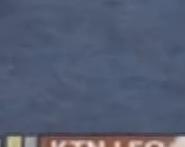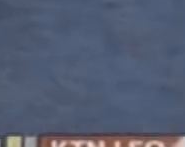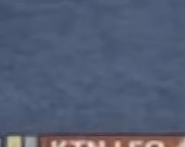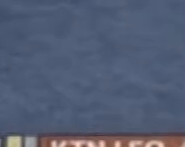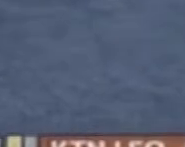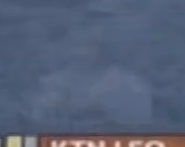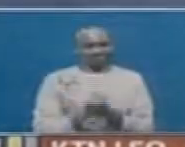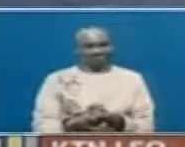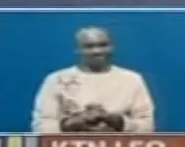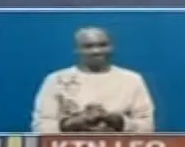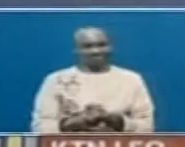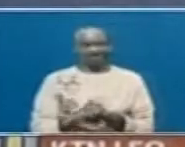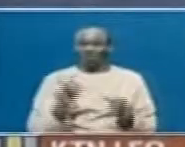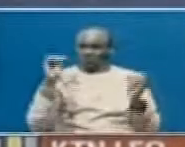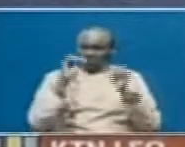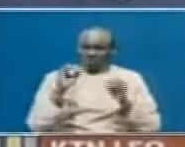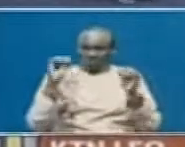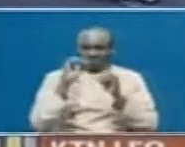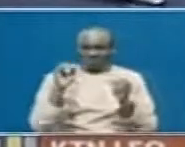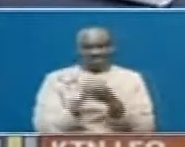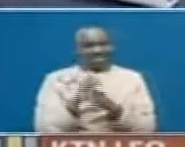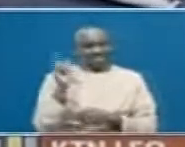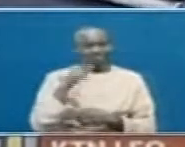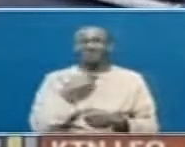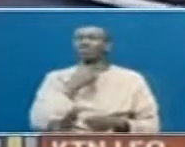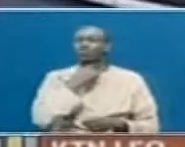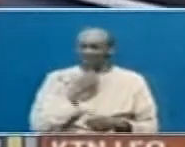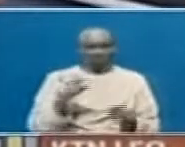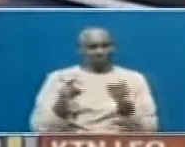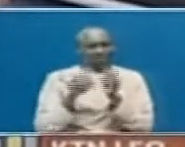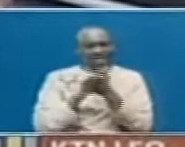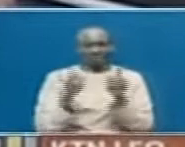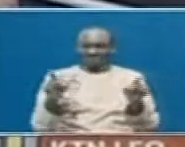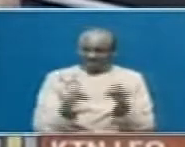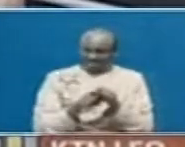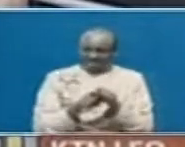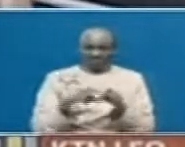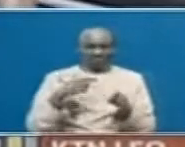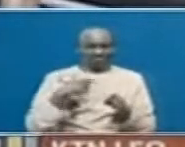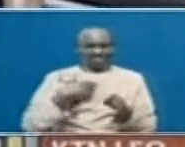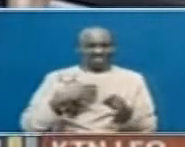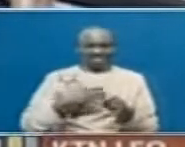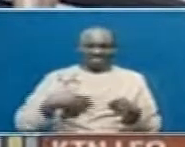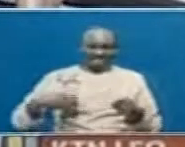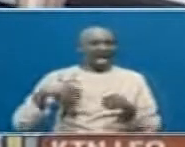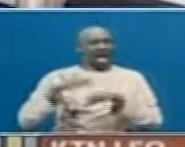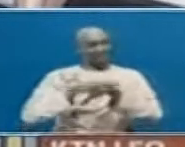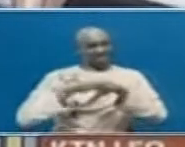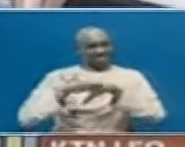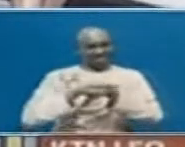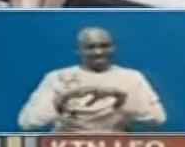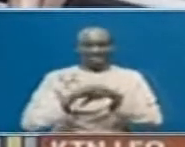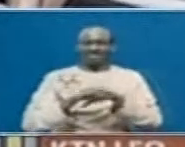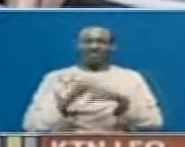Kenya. Yo, yo, yo. Natamani kuwa kama the pride of Africa.